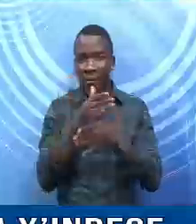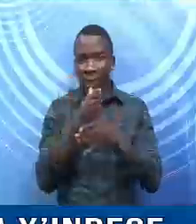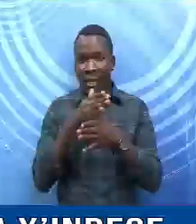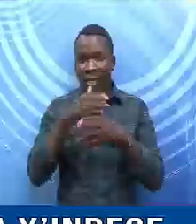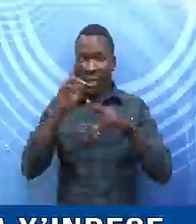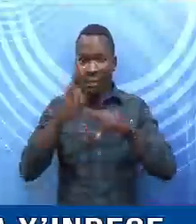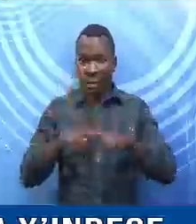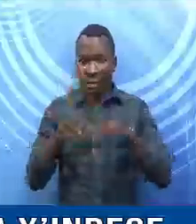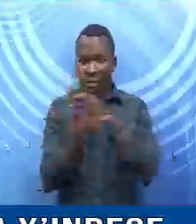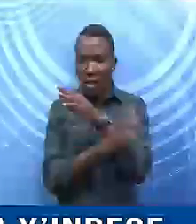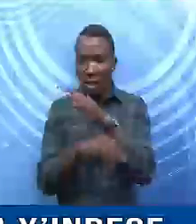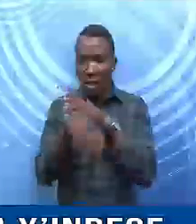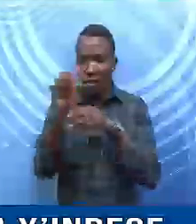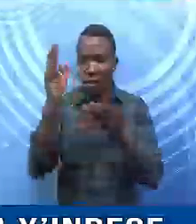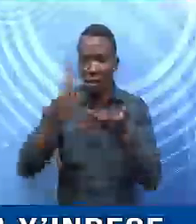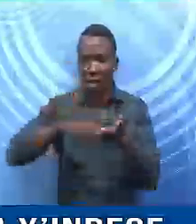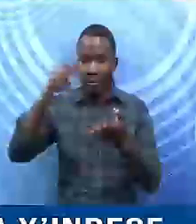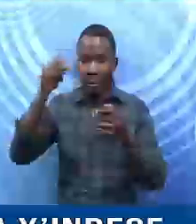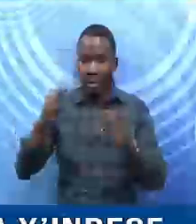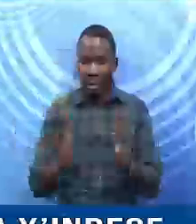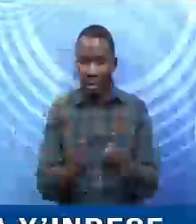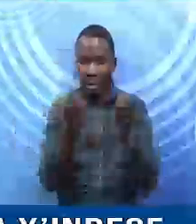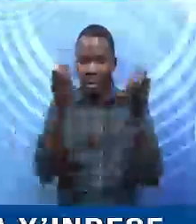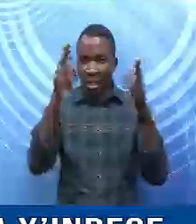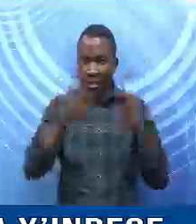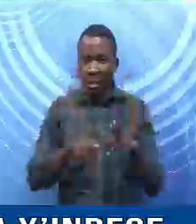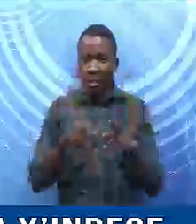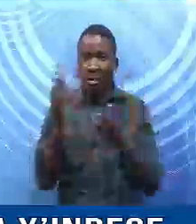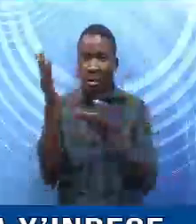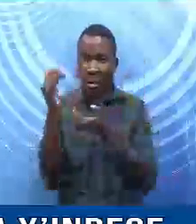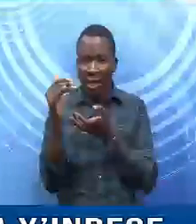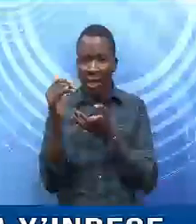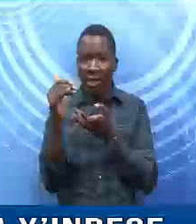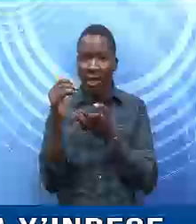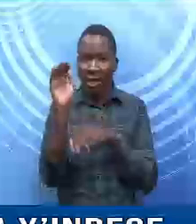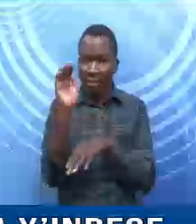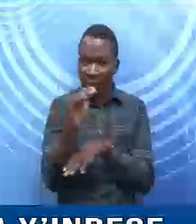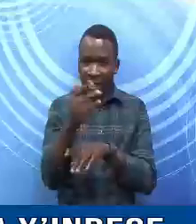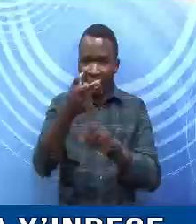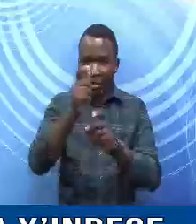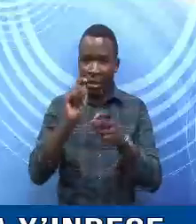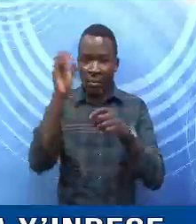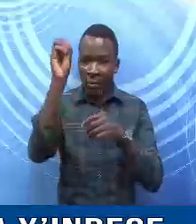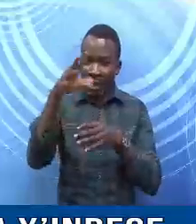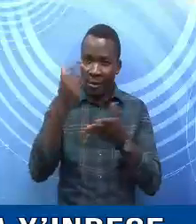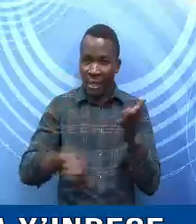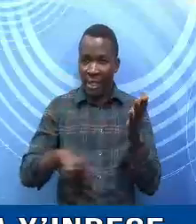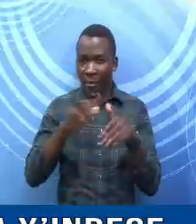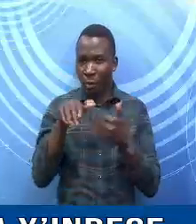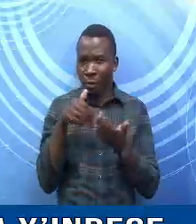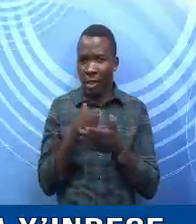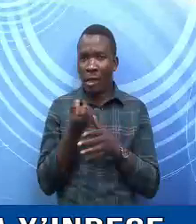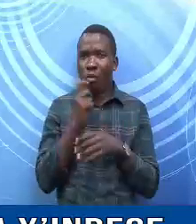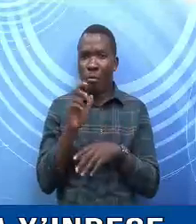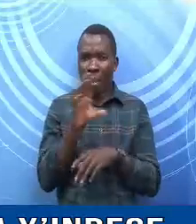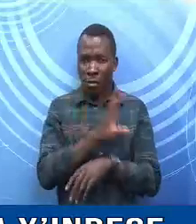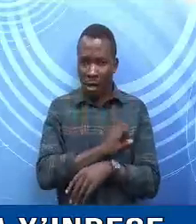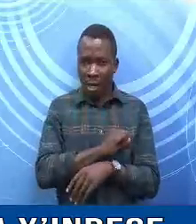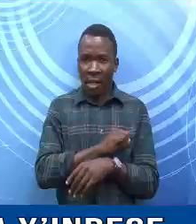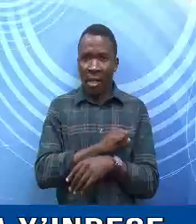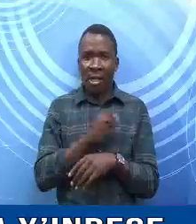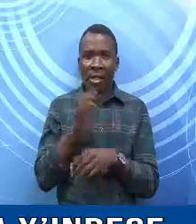ko impanuka yabaye avuga ko hategerezwa kiri buve mu iperereza ryishobora kuba cyayiteye. Ati tugomba kwihangana kandi tugategereza ikiri buve mu